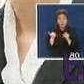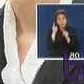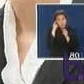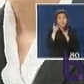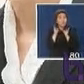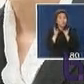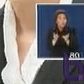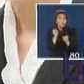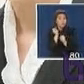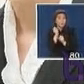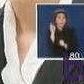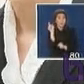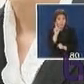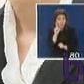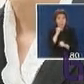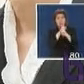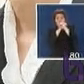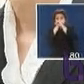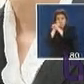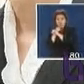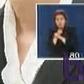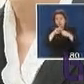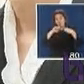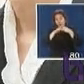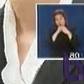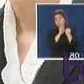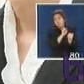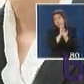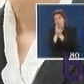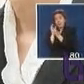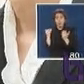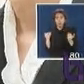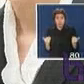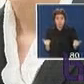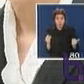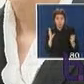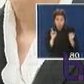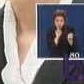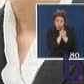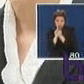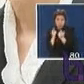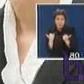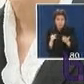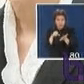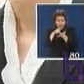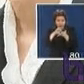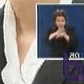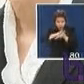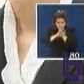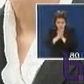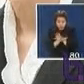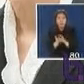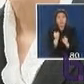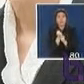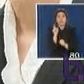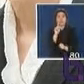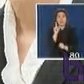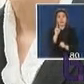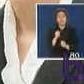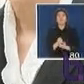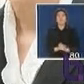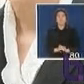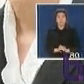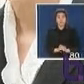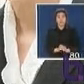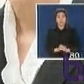นให้ป้องกันปัญหาต่างๆเหล่านี้ที่พี่น้องประชาชนประสบในทุกวันนี้ด้วยค่ะพี่น้องประชาชนที่